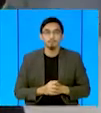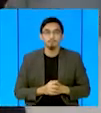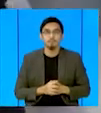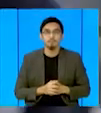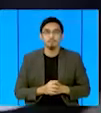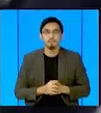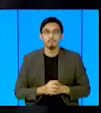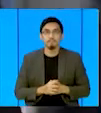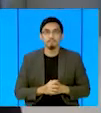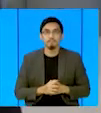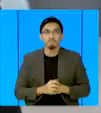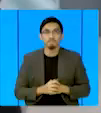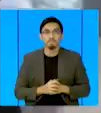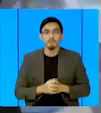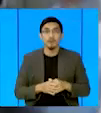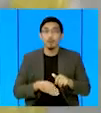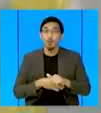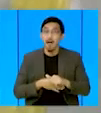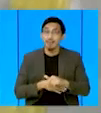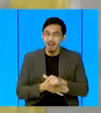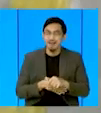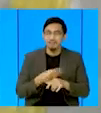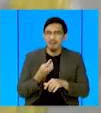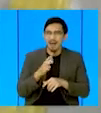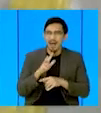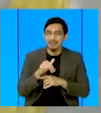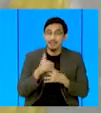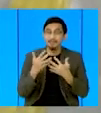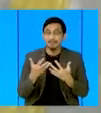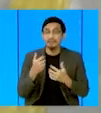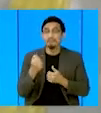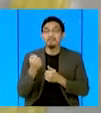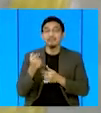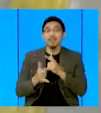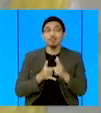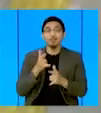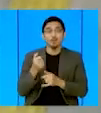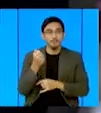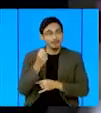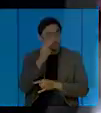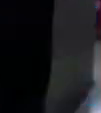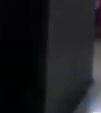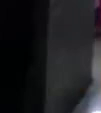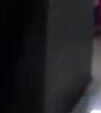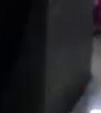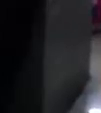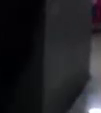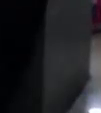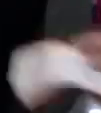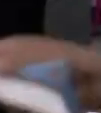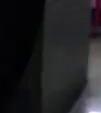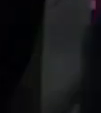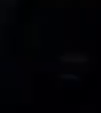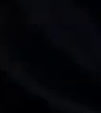Satu hari menjelang Hari Raya Idul Adha, stasiun Pasar Senen Jakarta Pusat dipadati calon penumpang. 31 kereta api akan